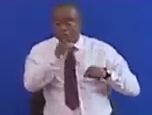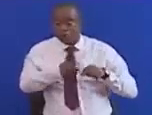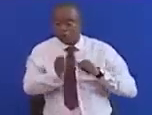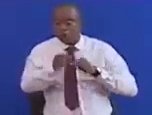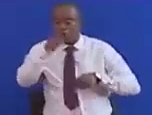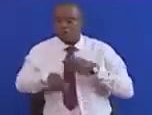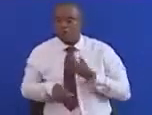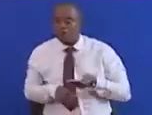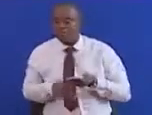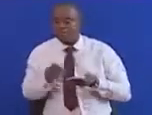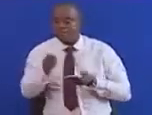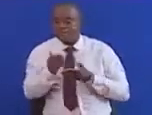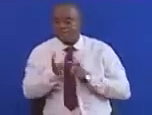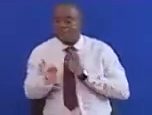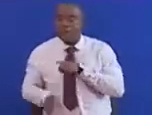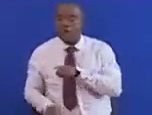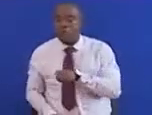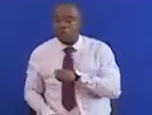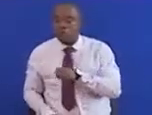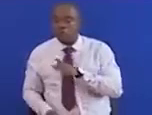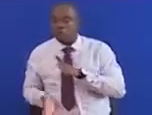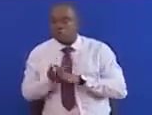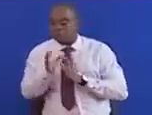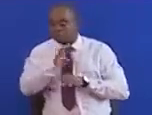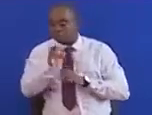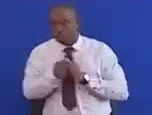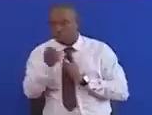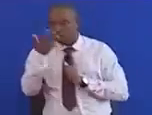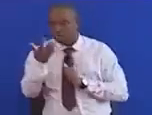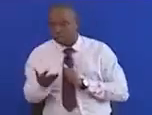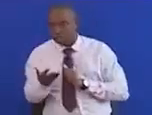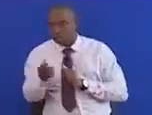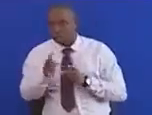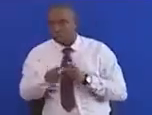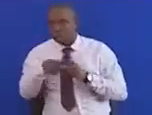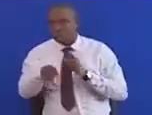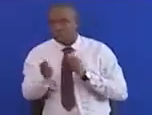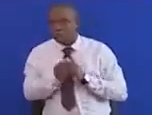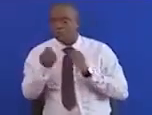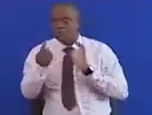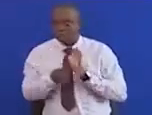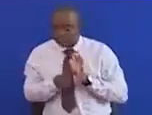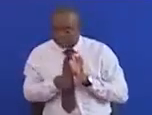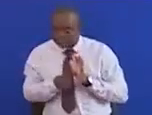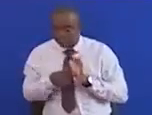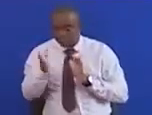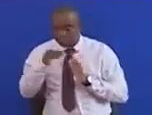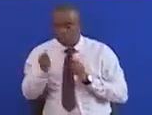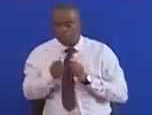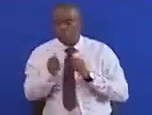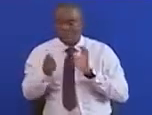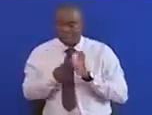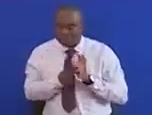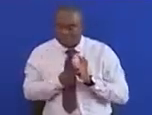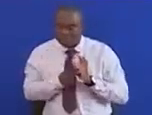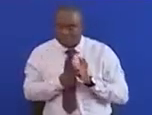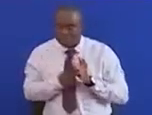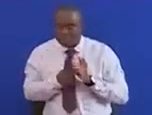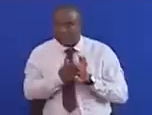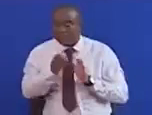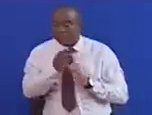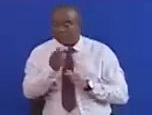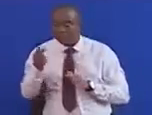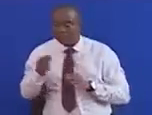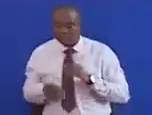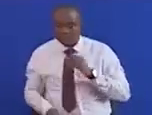ulemavu special case tutaanza nao 15, wakiisha tutaingia 16, wakiisha tutaingia 17 mpaka